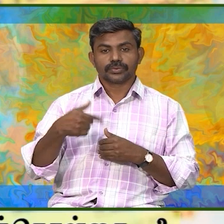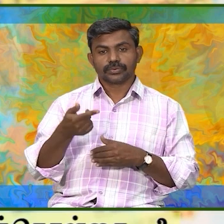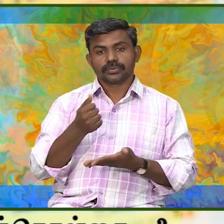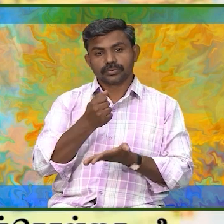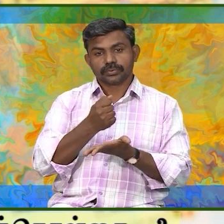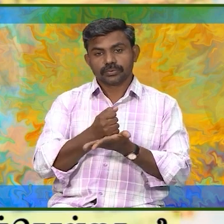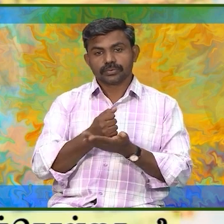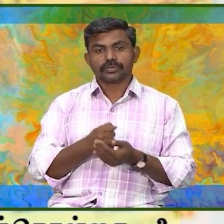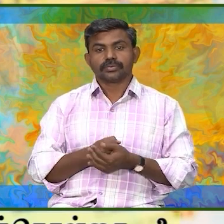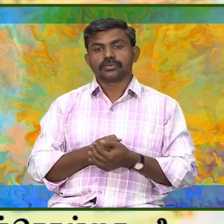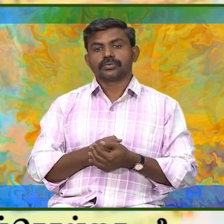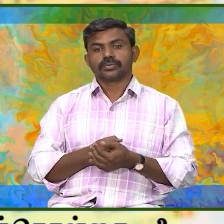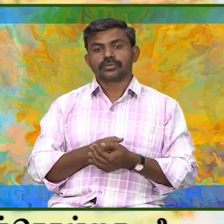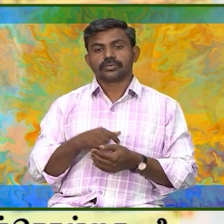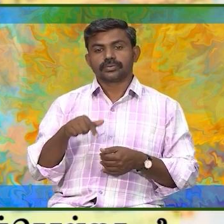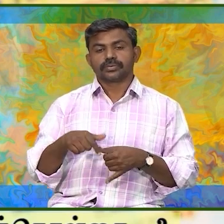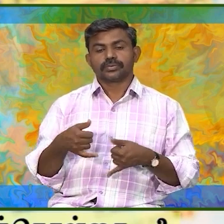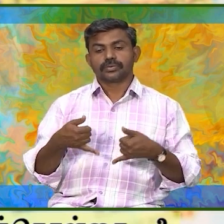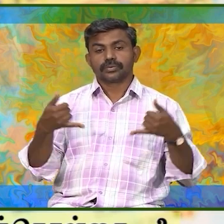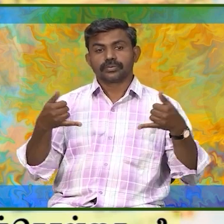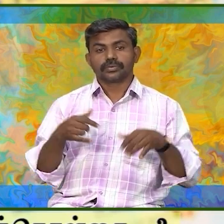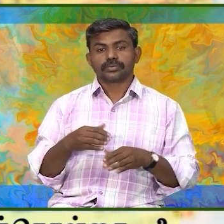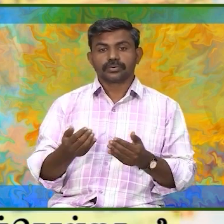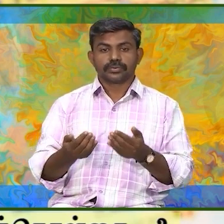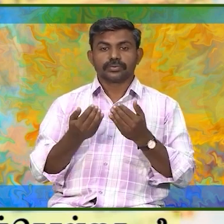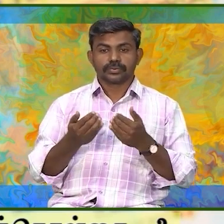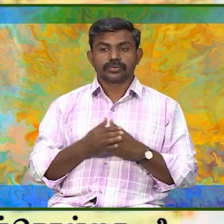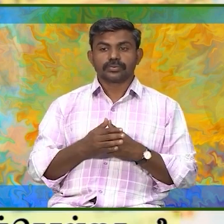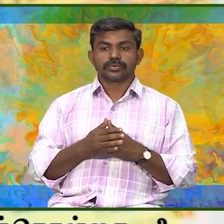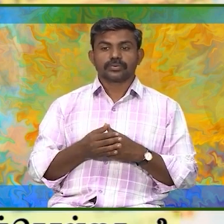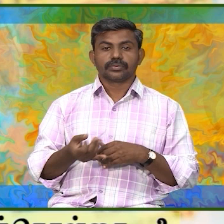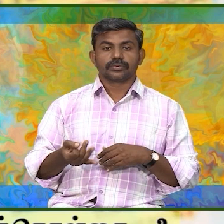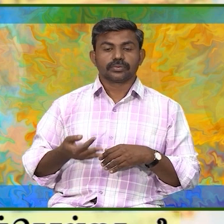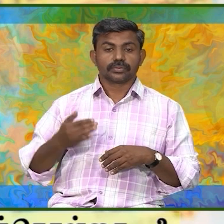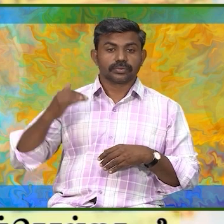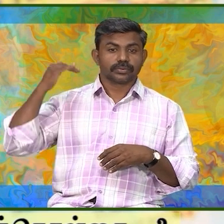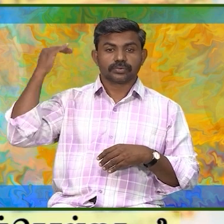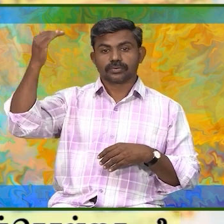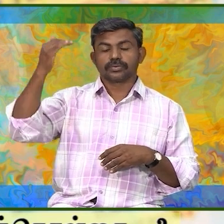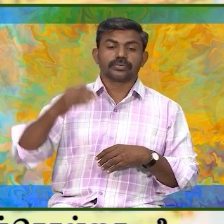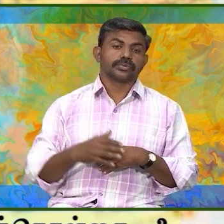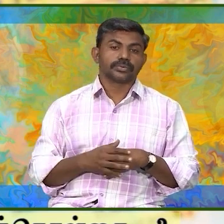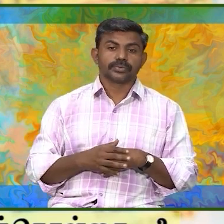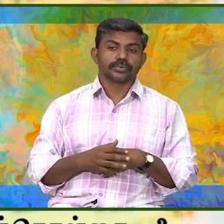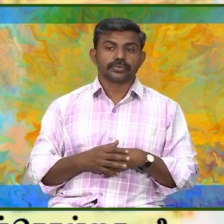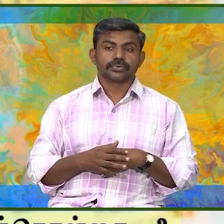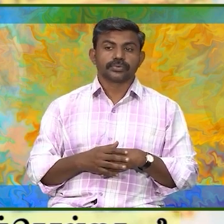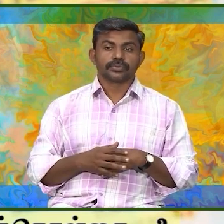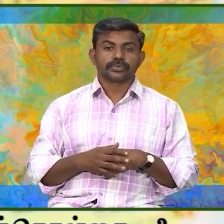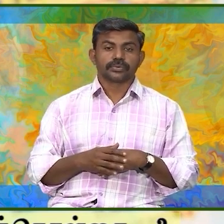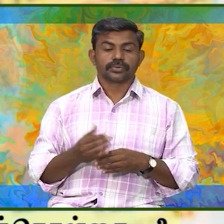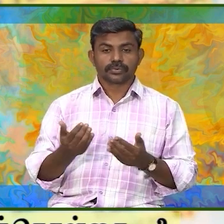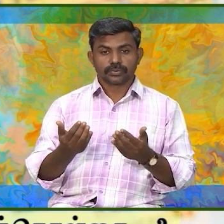அவசியம், நம்ம இந்திய நாடு பாதுகாப்பில் எவ்வளவு வளர்ச்சி அடைஞ்சிருக்கு,